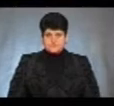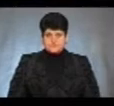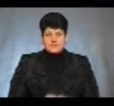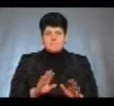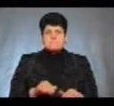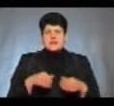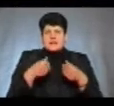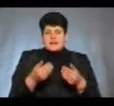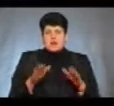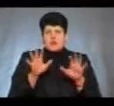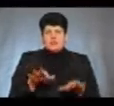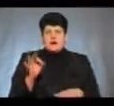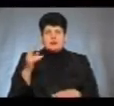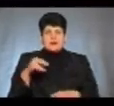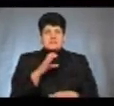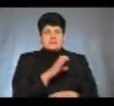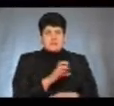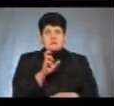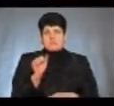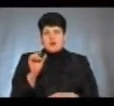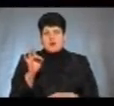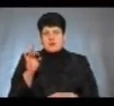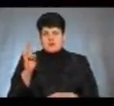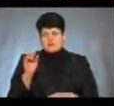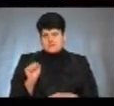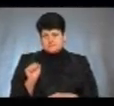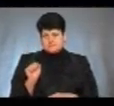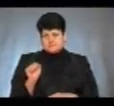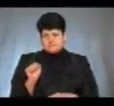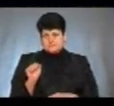Передає їх голова облдержадміністрації Степан Барна.